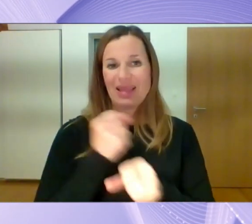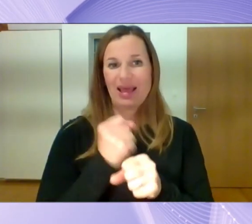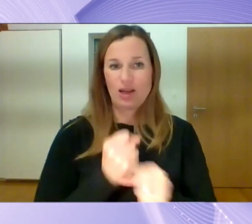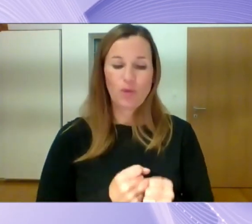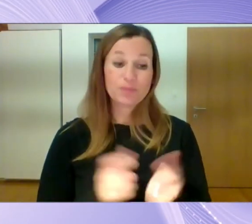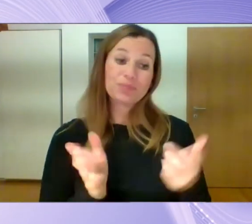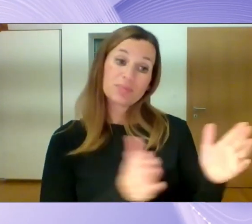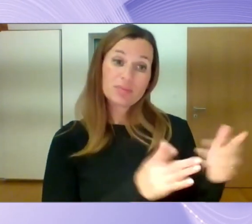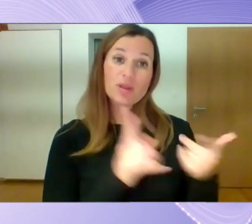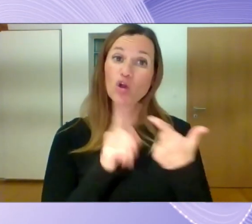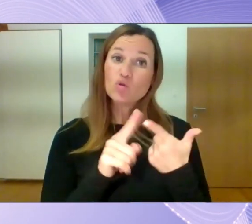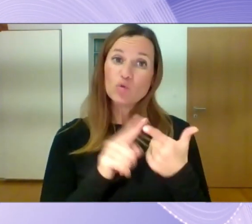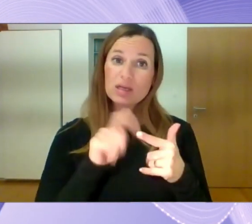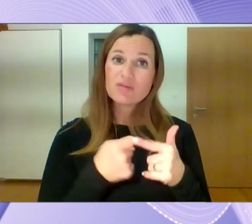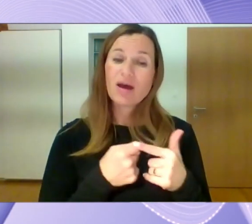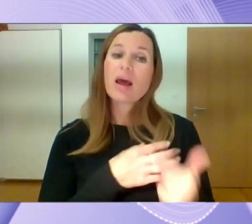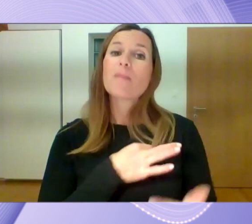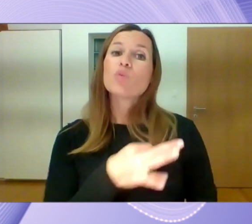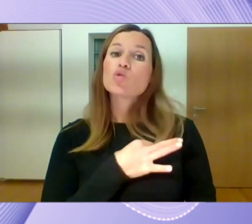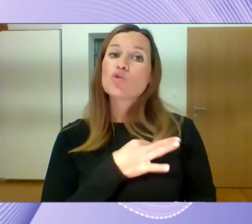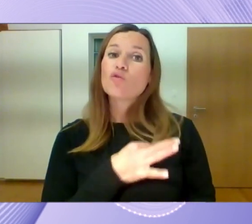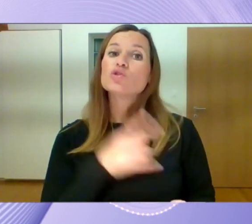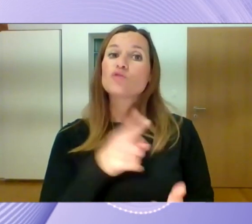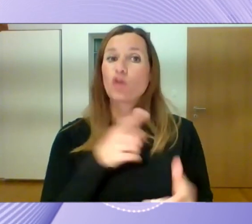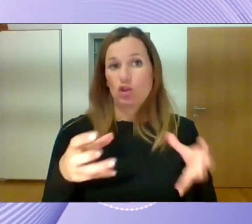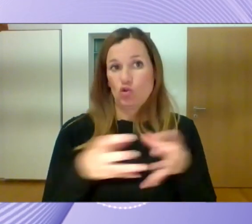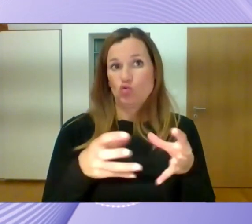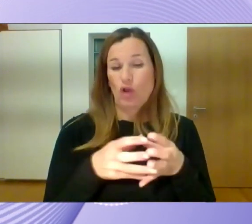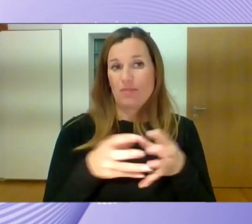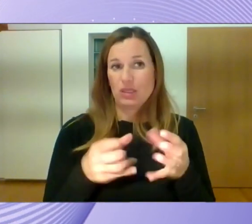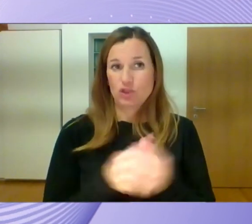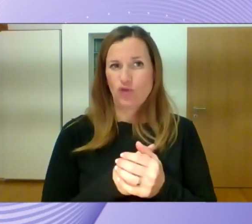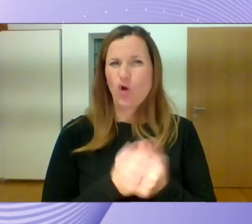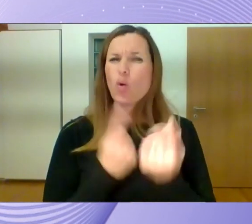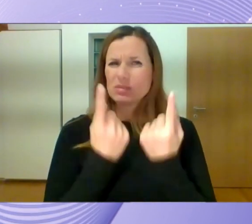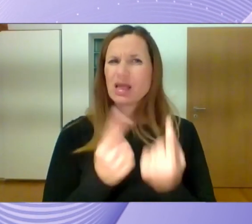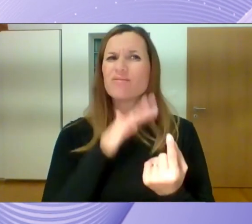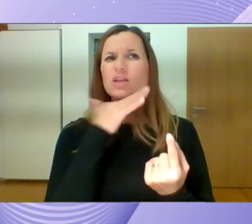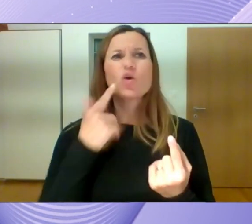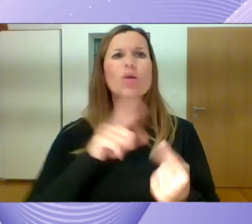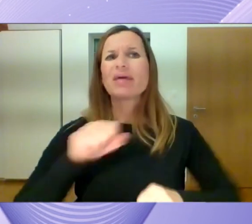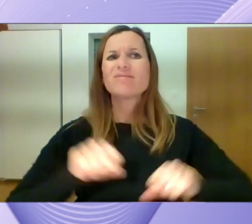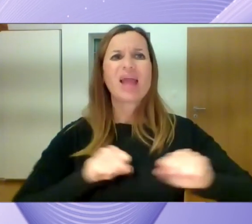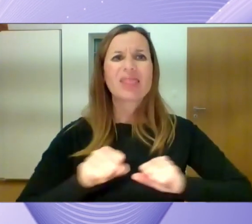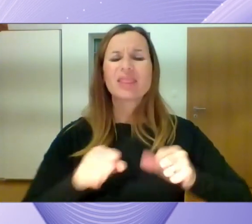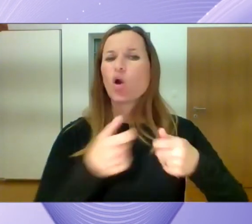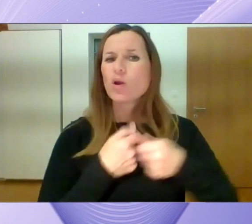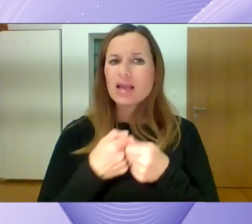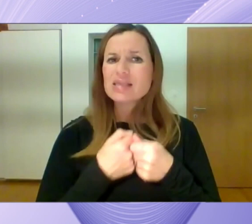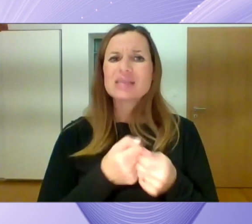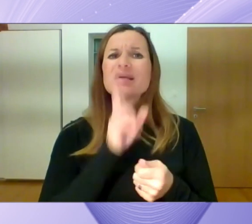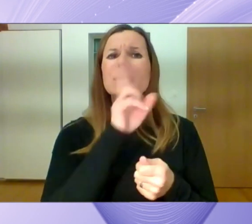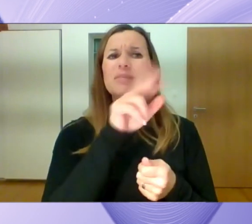pa družabništvo. Obstajajo precej nevladnih organizacij, ki imajo prostovoljstvo, take